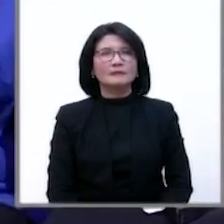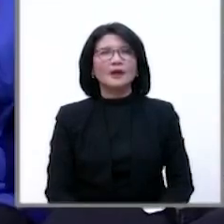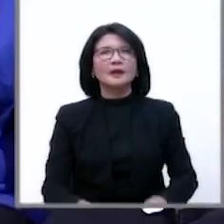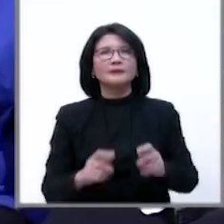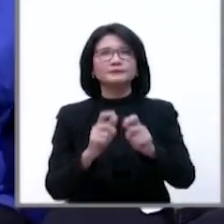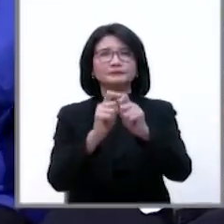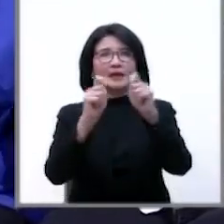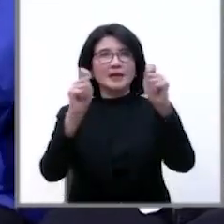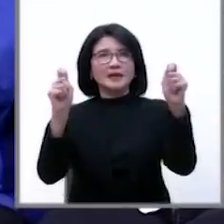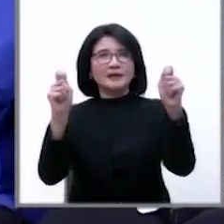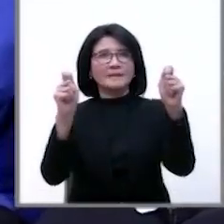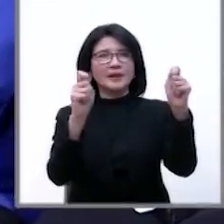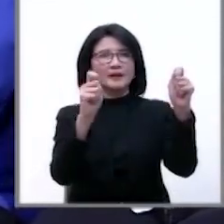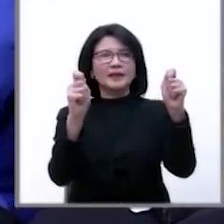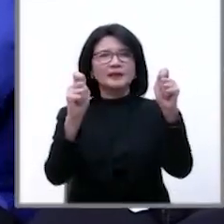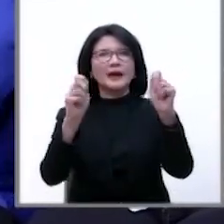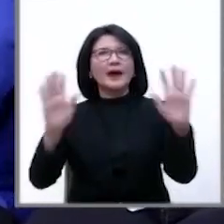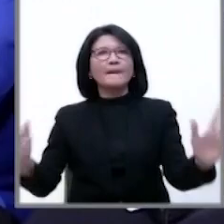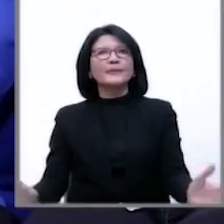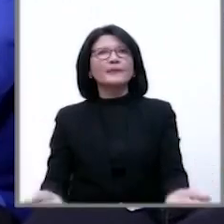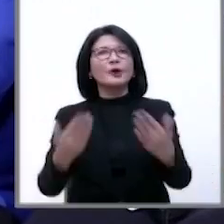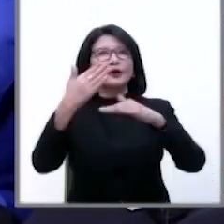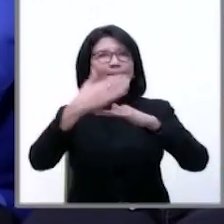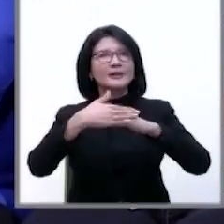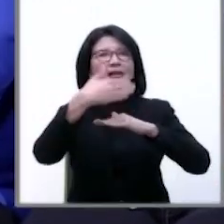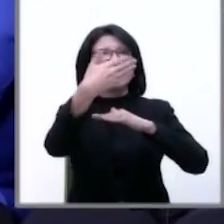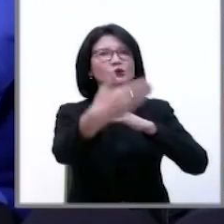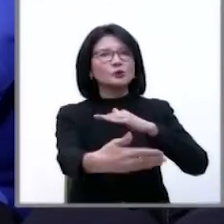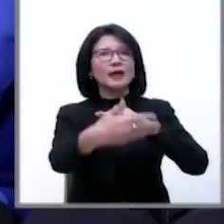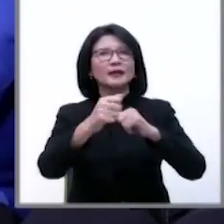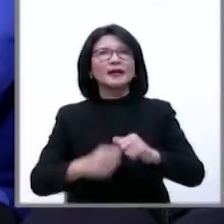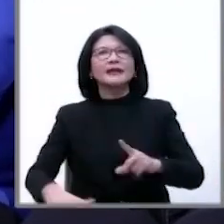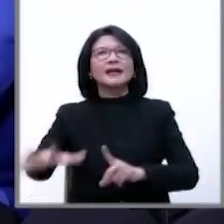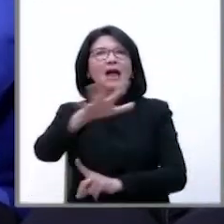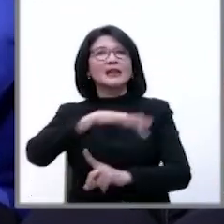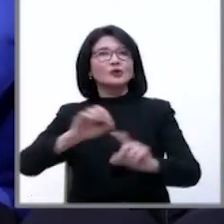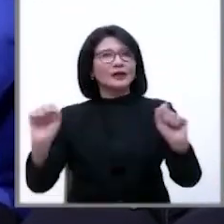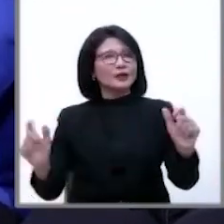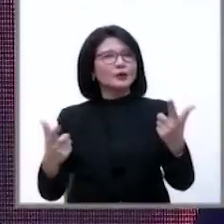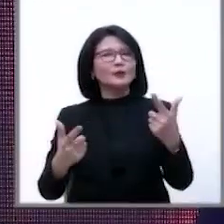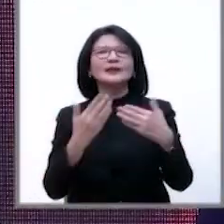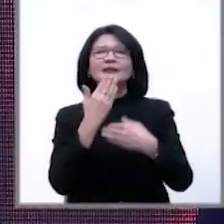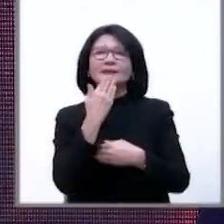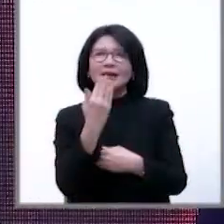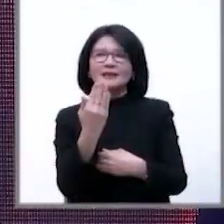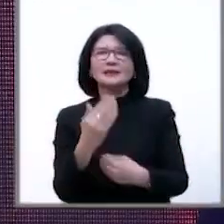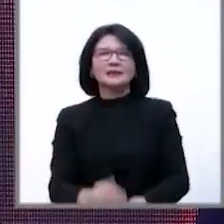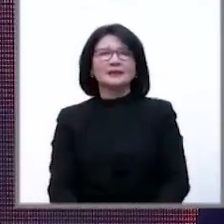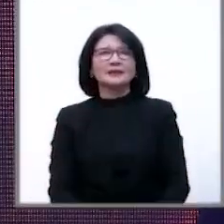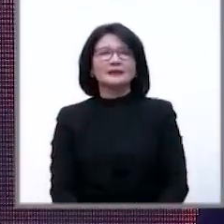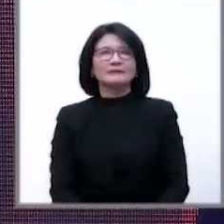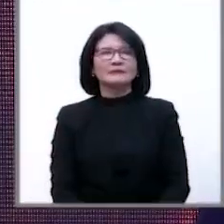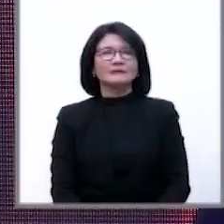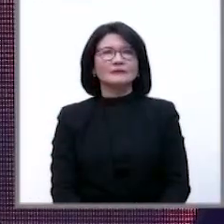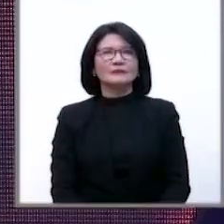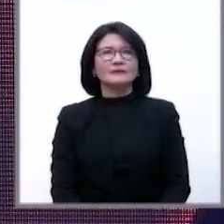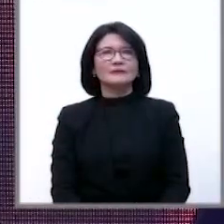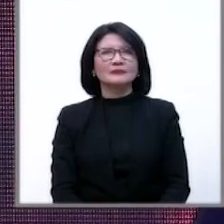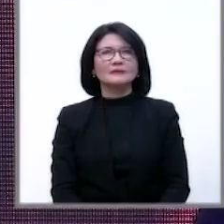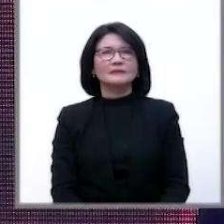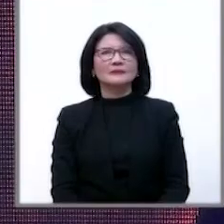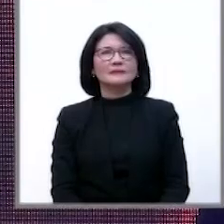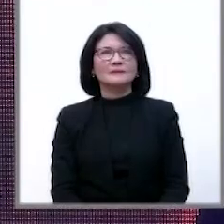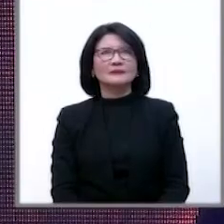baik subtemanya adalah pembangunan berkelanjutan dan lingkungan hidup Terima kasih Bapak Kemudian kami